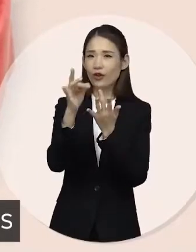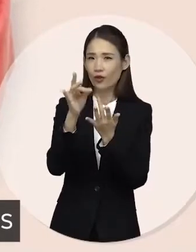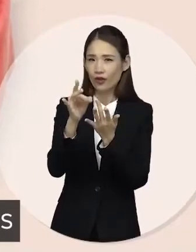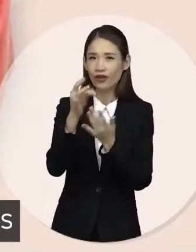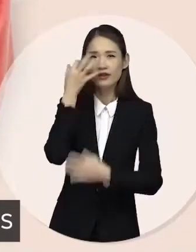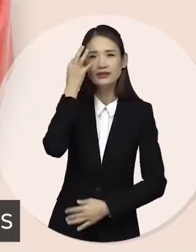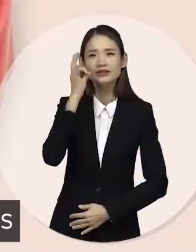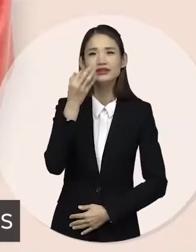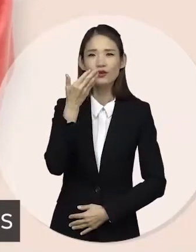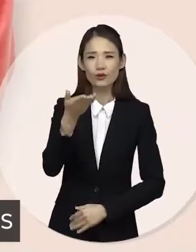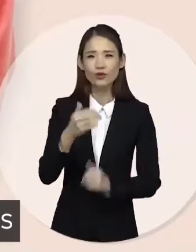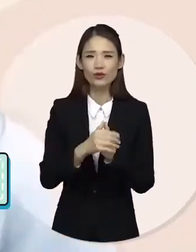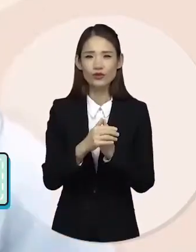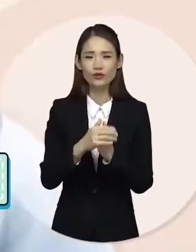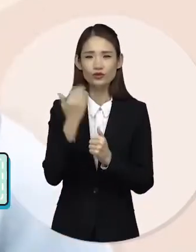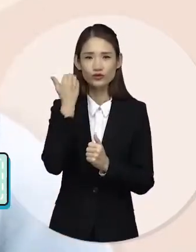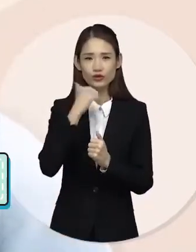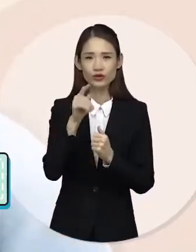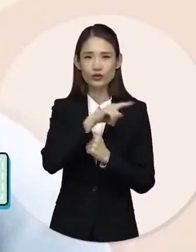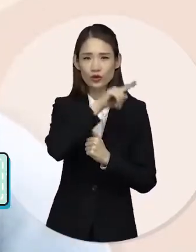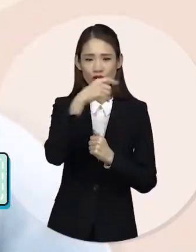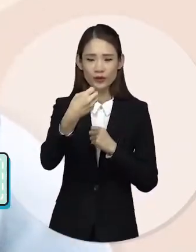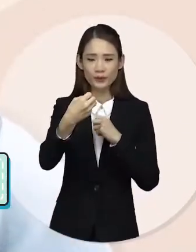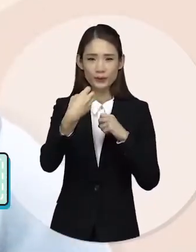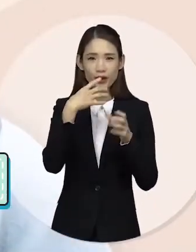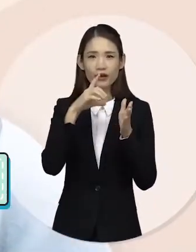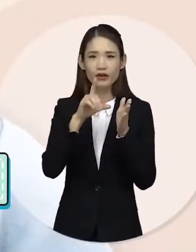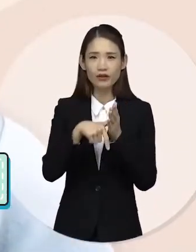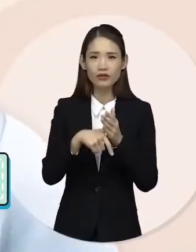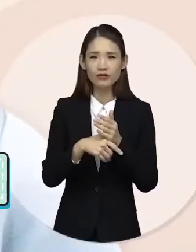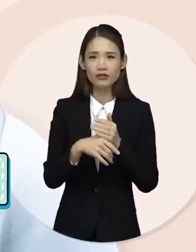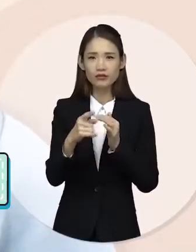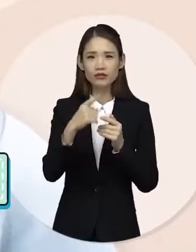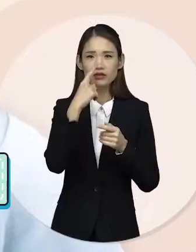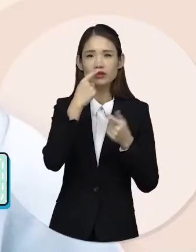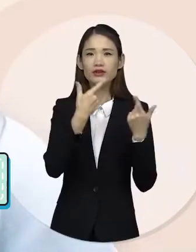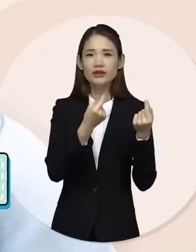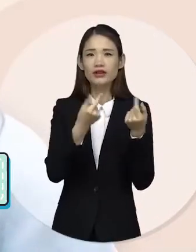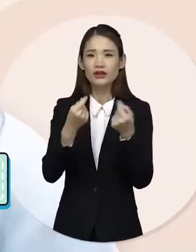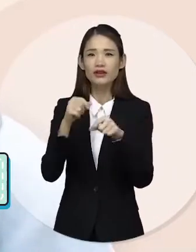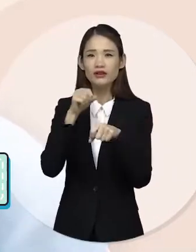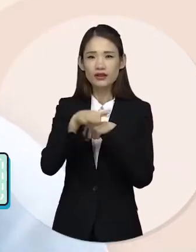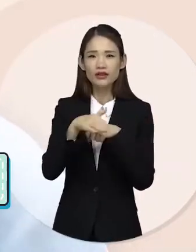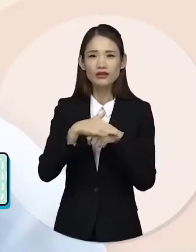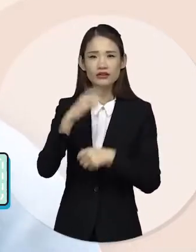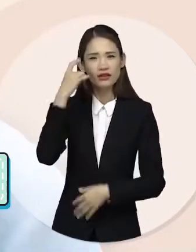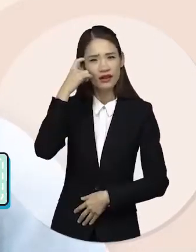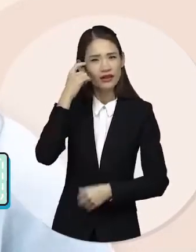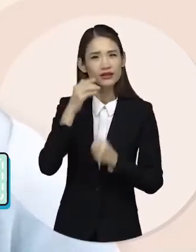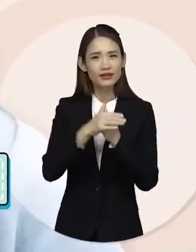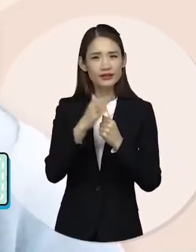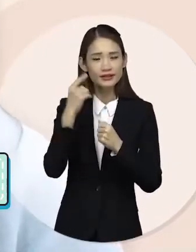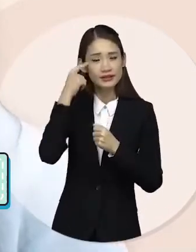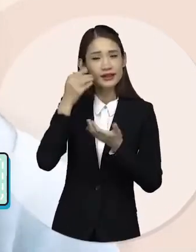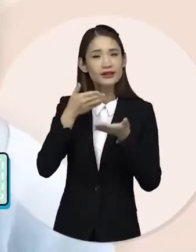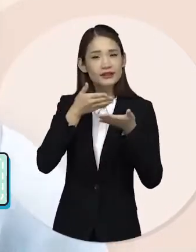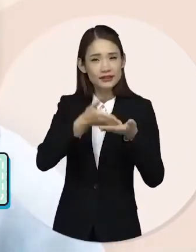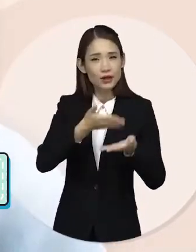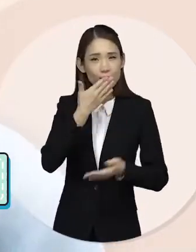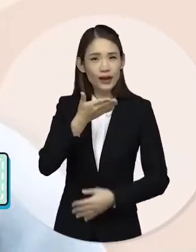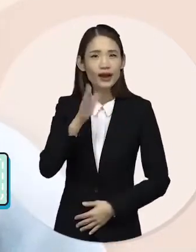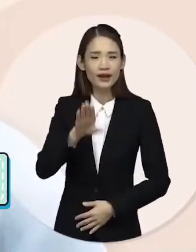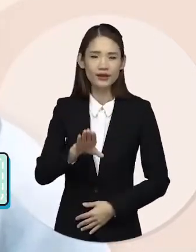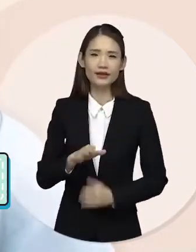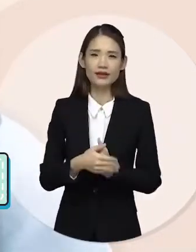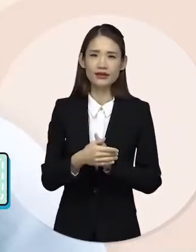선택을 인정해주는 거. 누군가가 어떤 것들을 말했을 때 너 이러니까 이렇게 해야 돼. 내 생각에 뭐 의견을